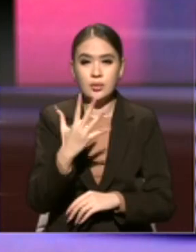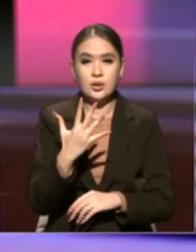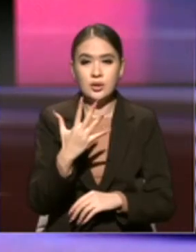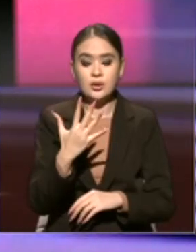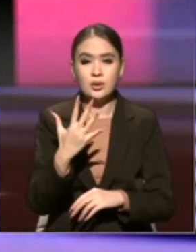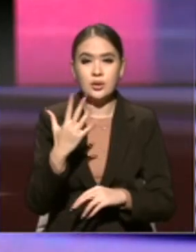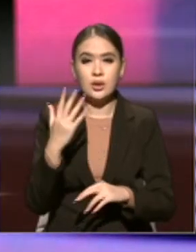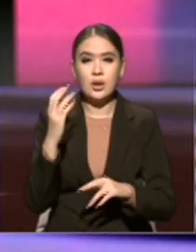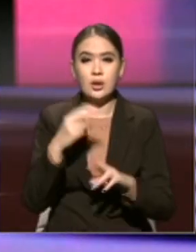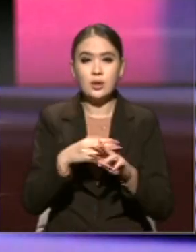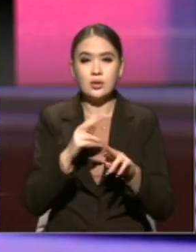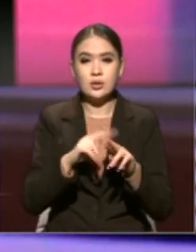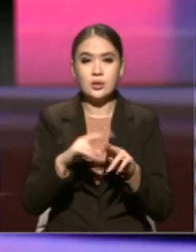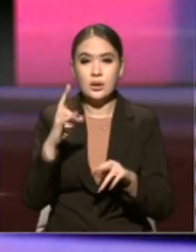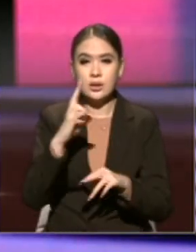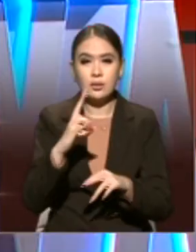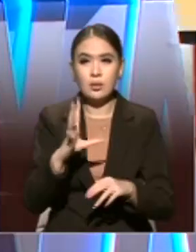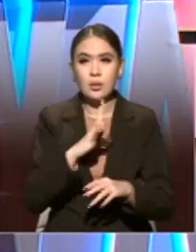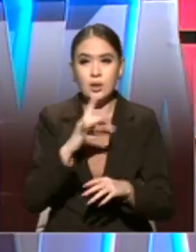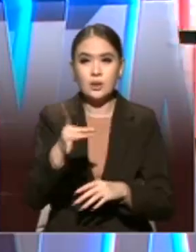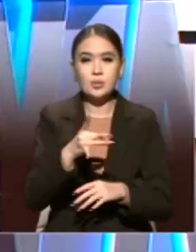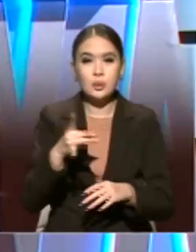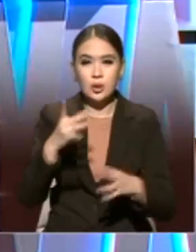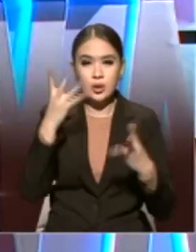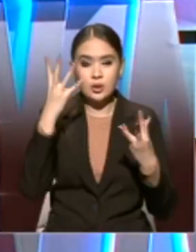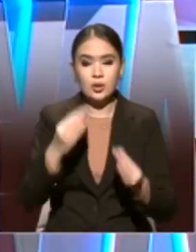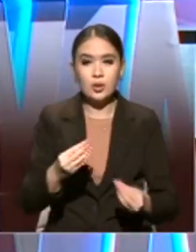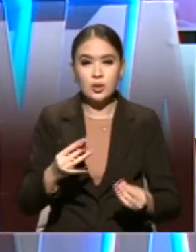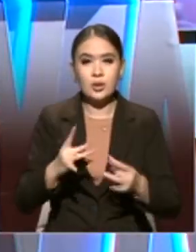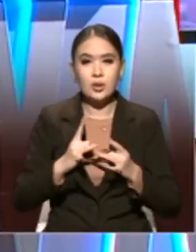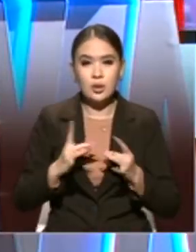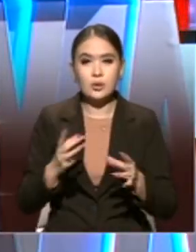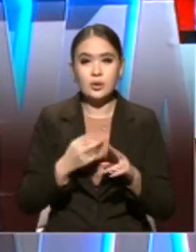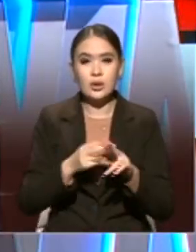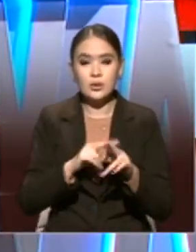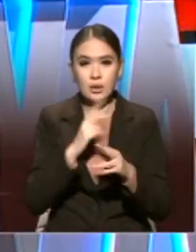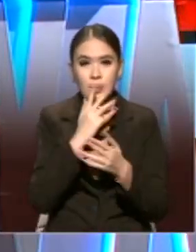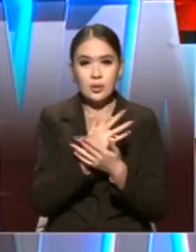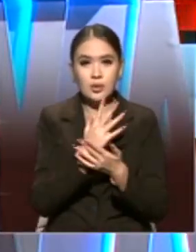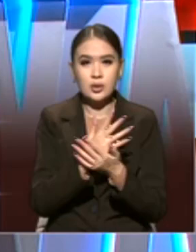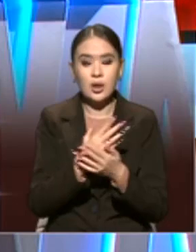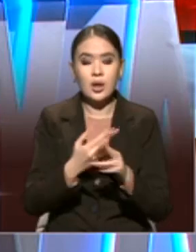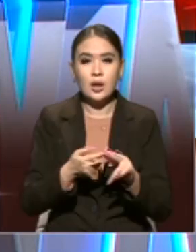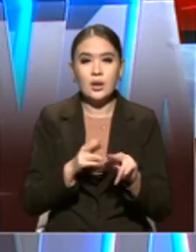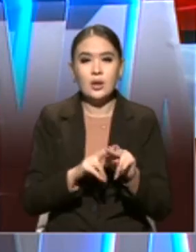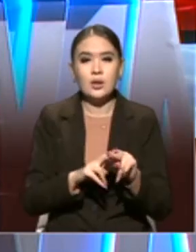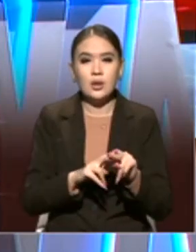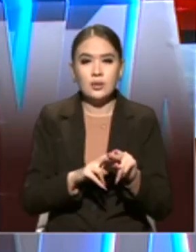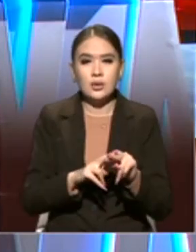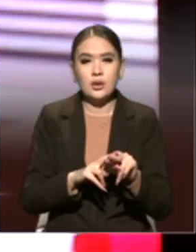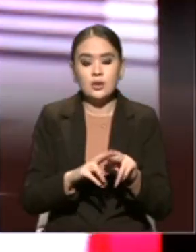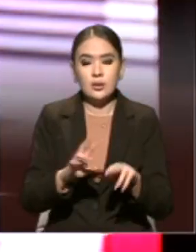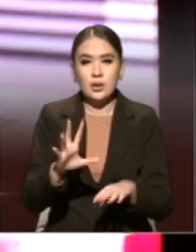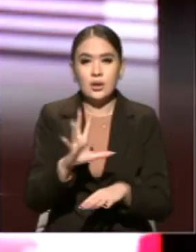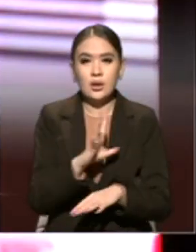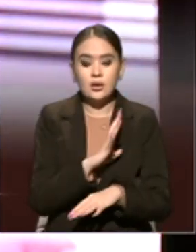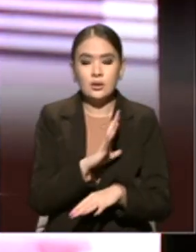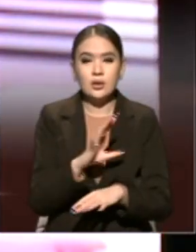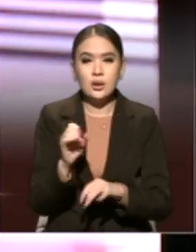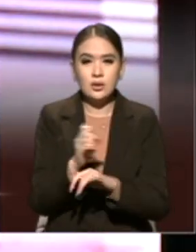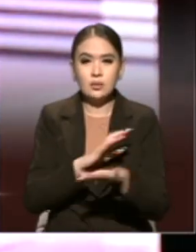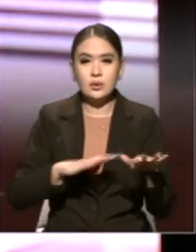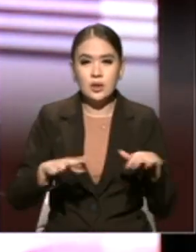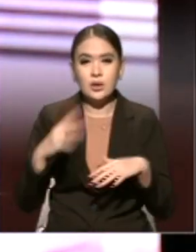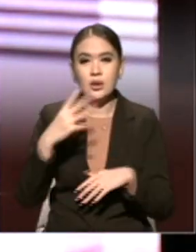күні республика күніне орайластырып Алматы қаласында қорғаныс министрі генерал полковник Руслан Жақсылықов